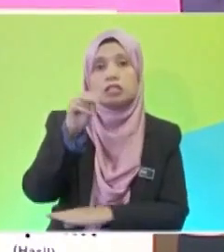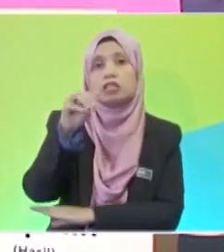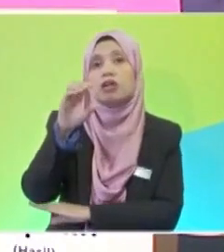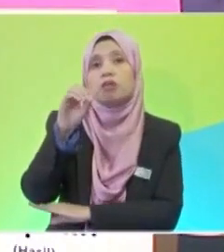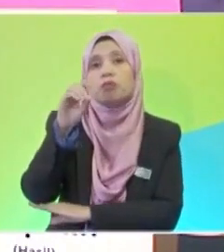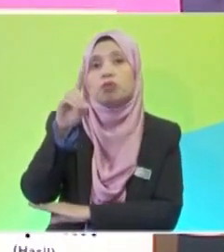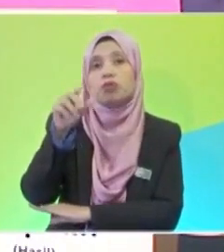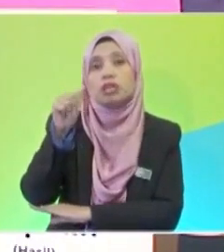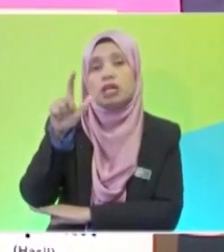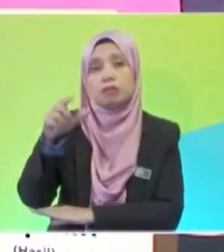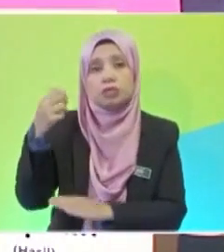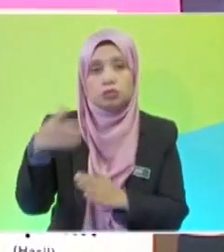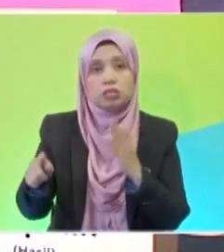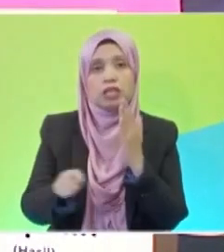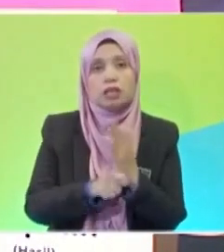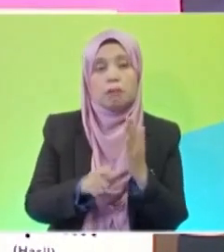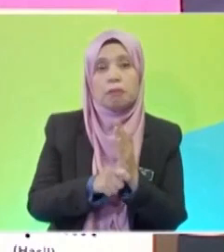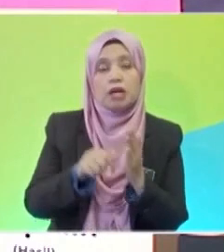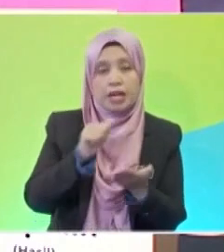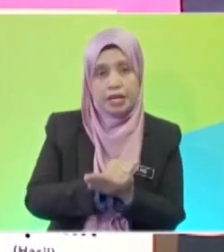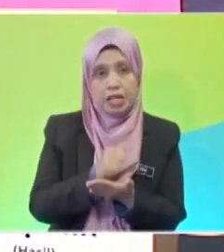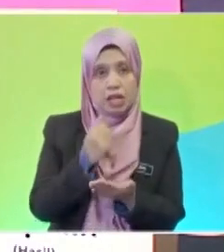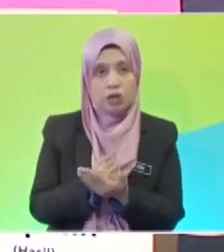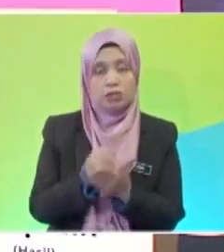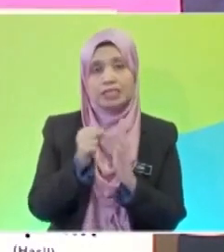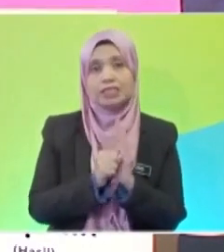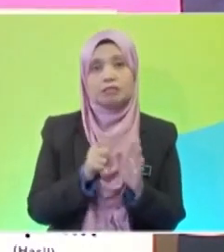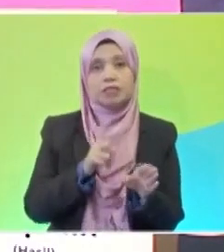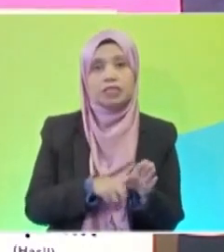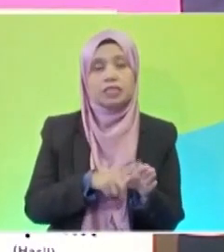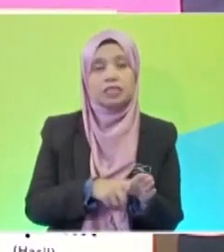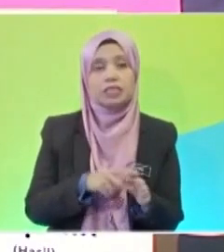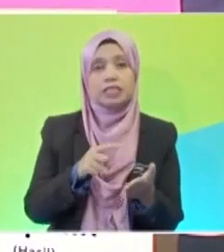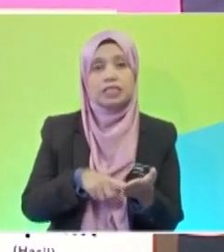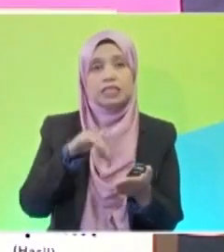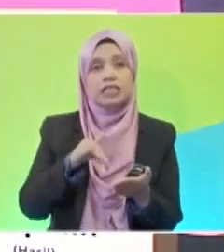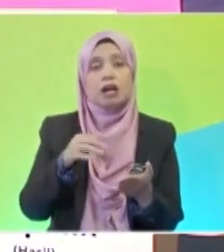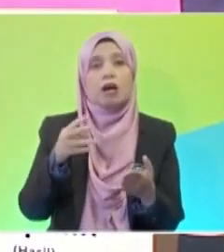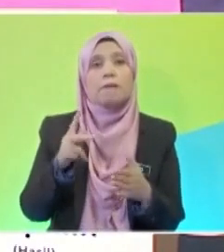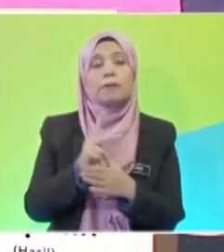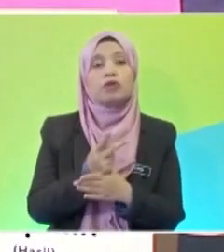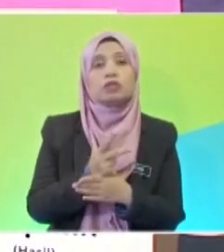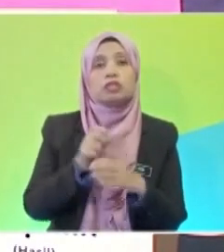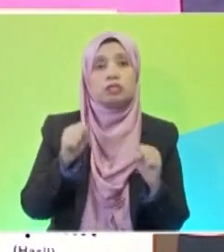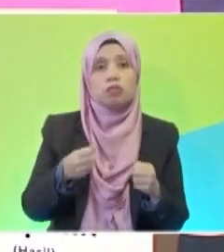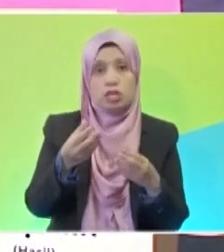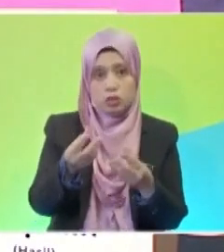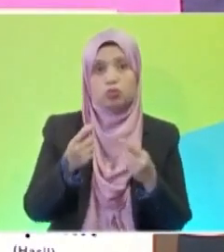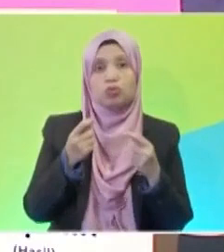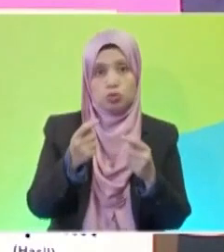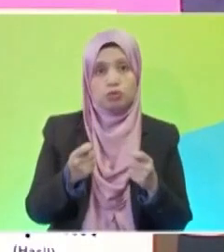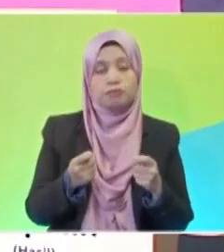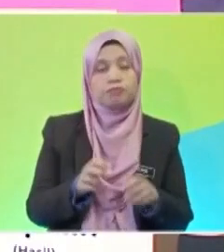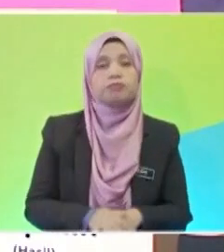dia menambahkan pula akaun semasa. Perkongsi itu. Inilah yang perkongsi boleh tuntut daripada perkongsian. Baik. Okey,